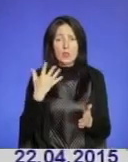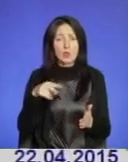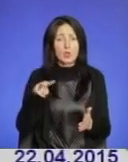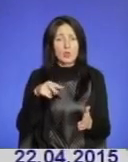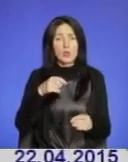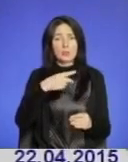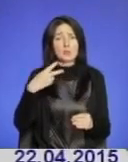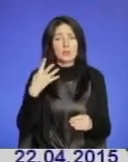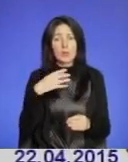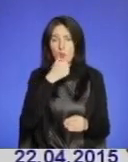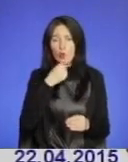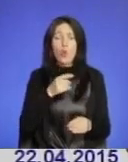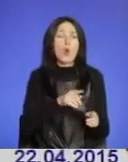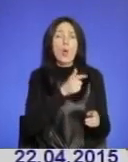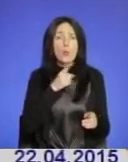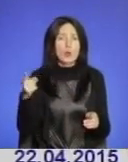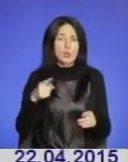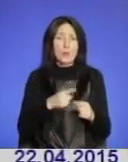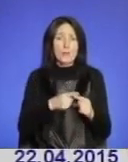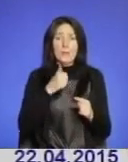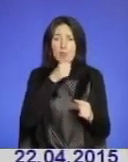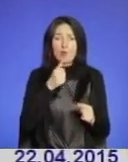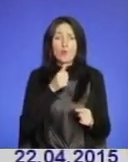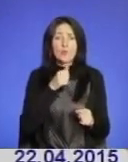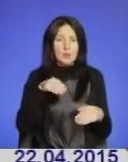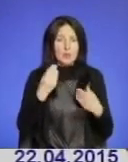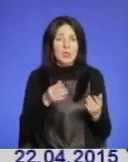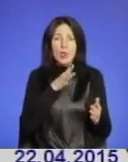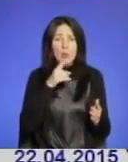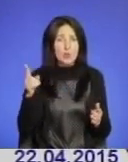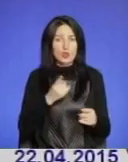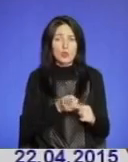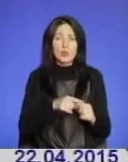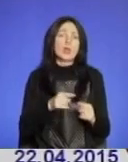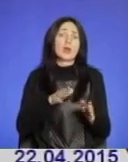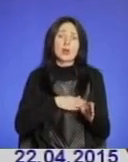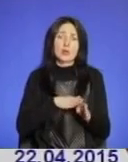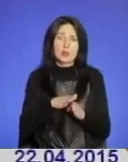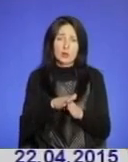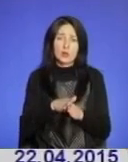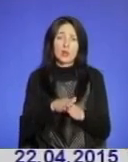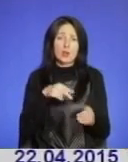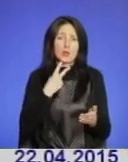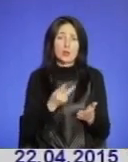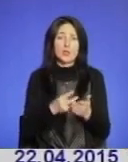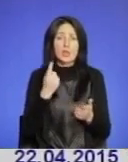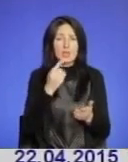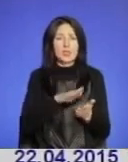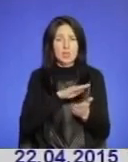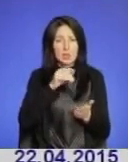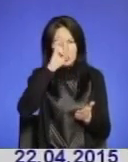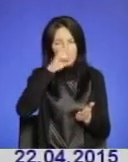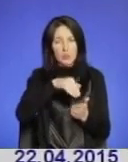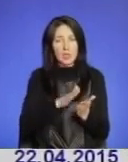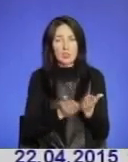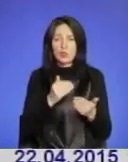року. На протязі півроку часу їм дали період для того, щоб це реалізувати і відобразити в єдиному державному реєстрі. Якщо